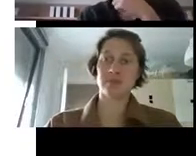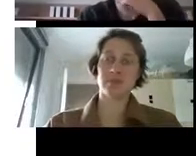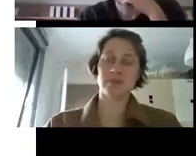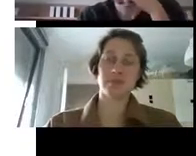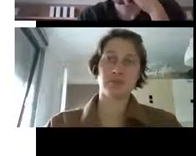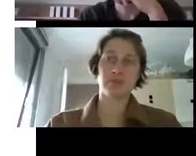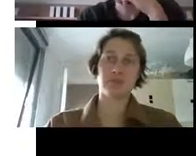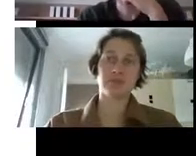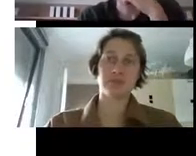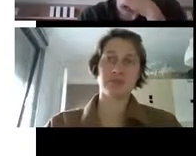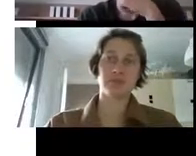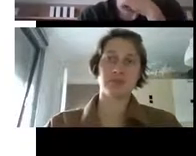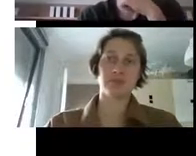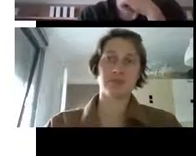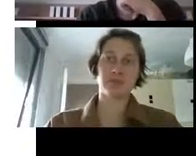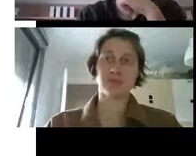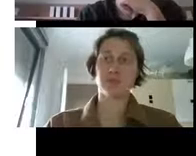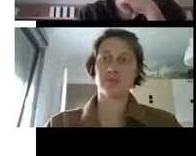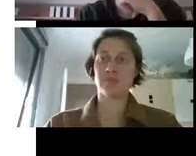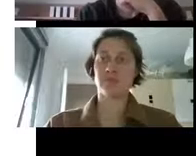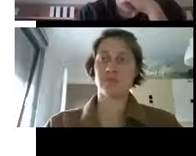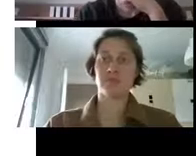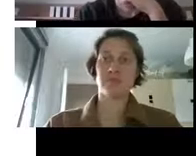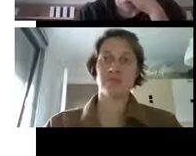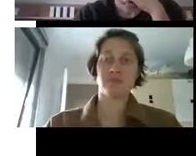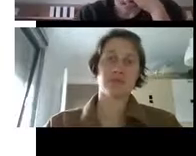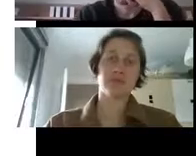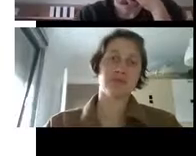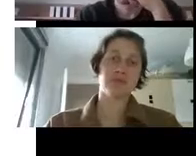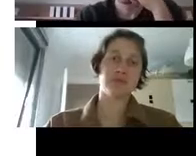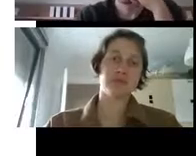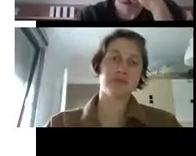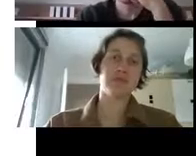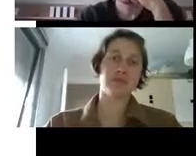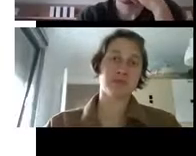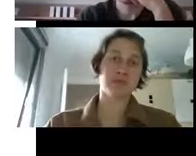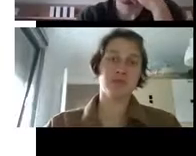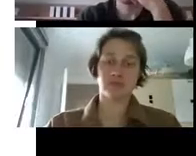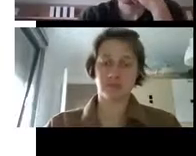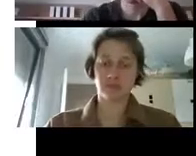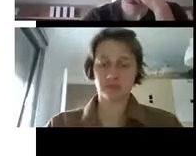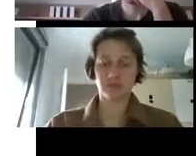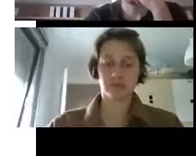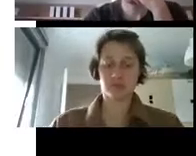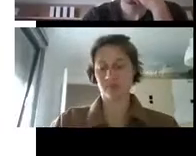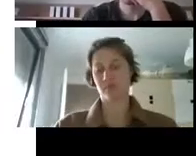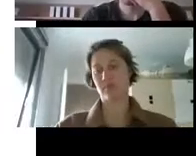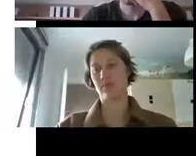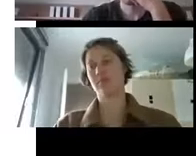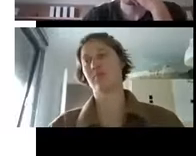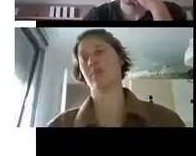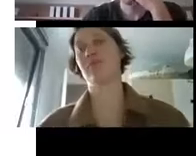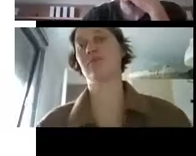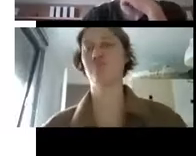liefst zoveel mogelijk jongeren, zeker als die in het jeugdwerk werkzaam zijn, gevaccineerd willen voor de zomervakantie. We weten dat dat een vrij ijdele hoop